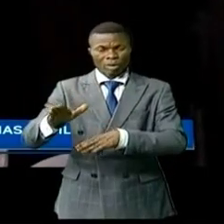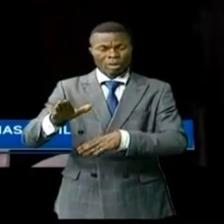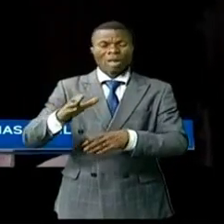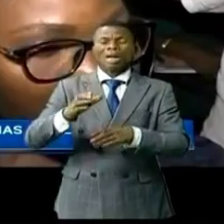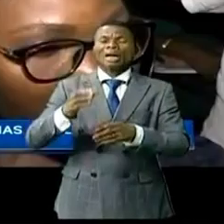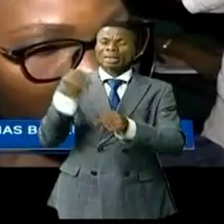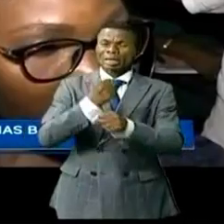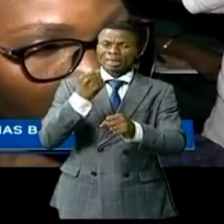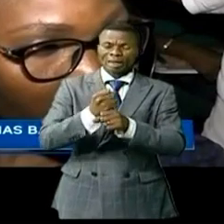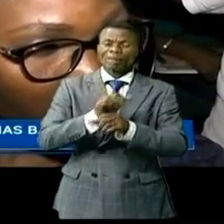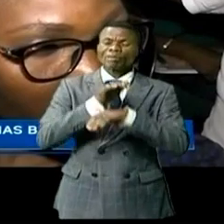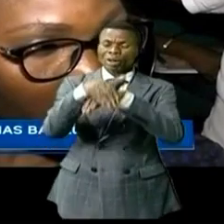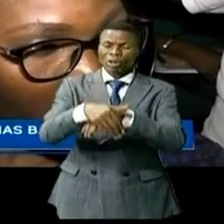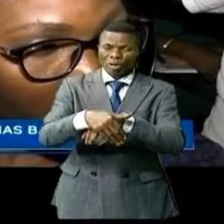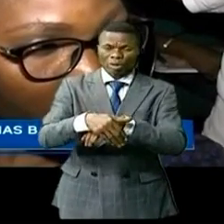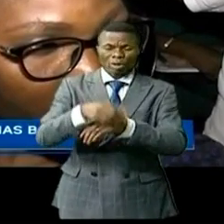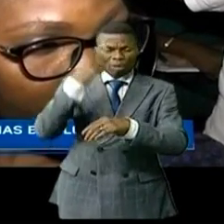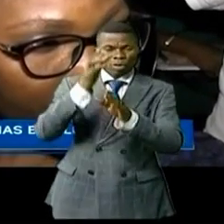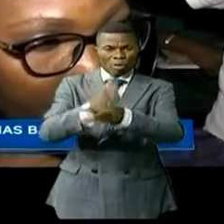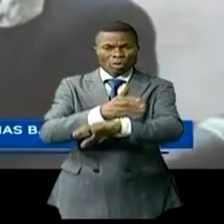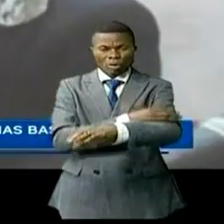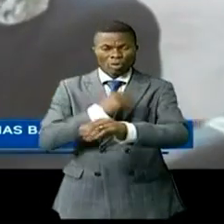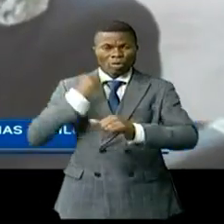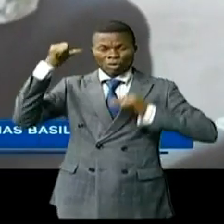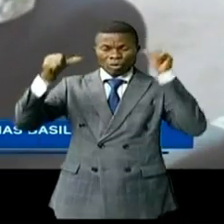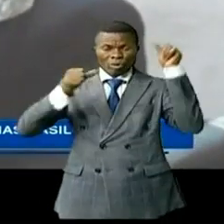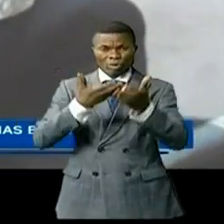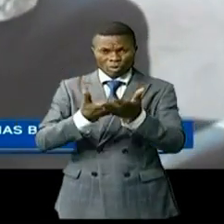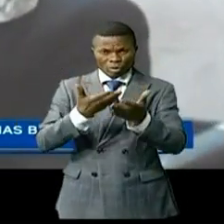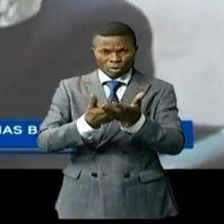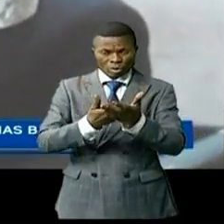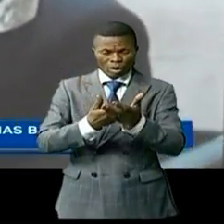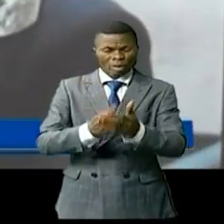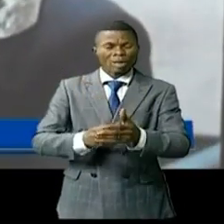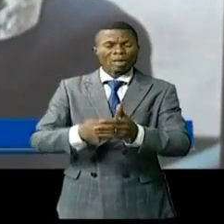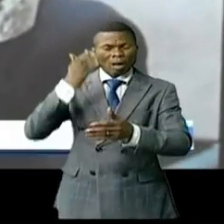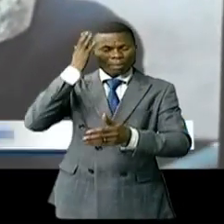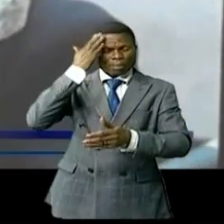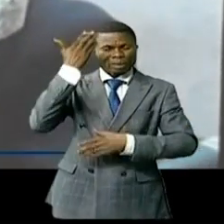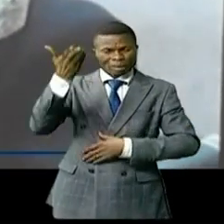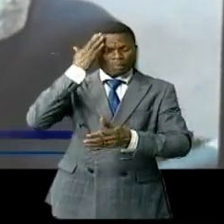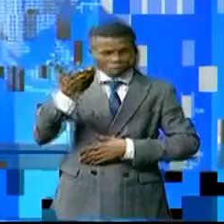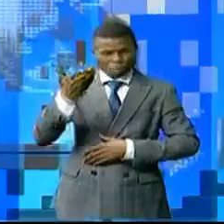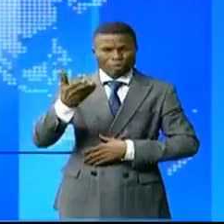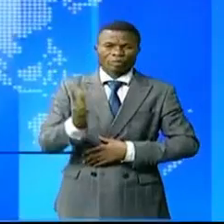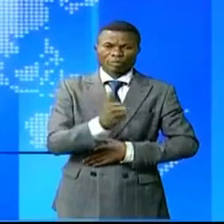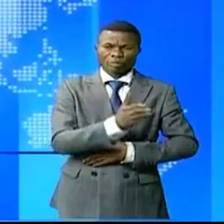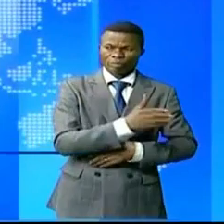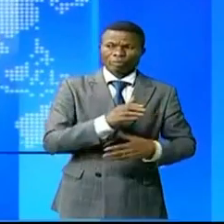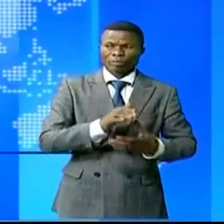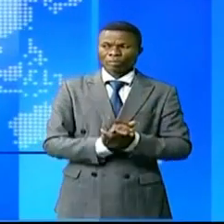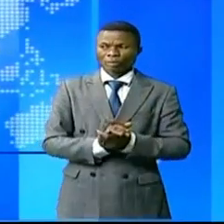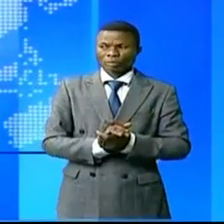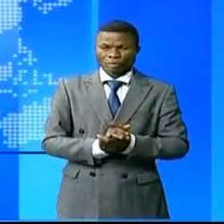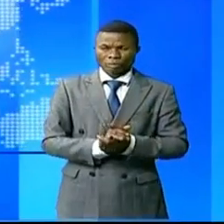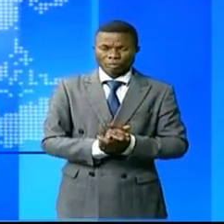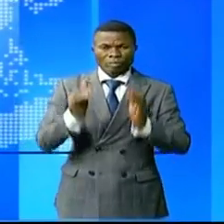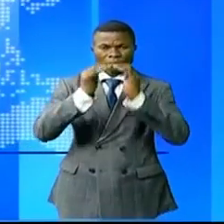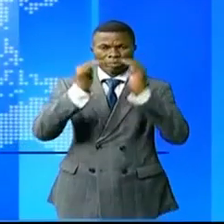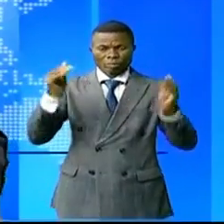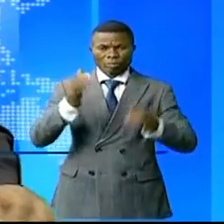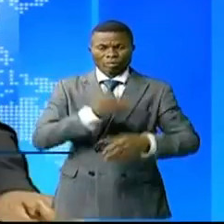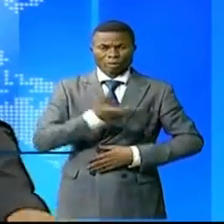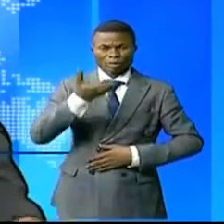passion et son engagement pour l'émergence de la culture fera certainement tache d'huile. Paix à